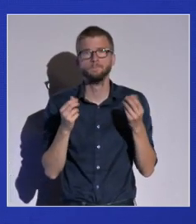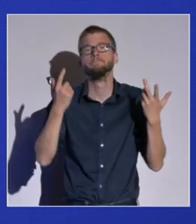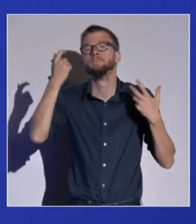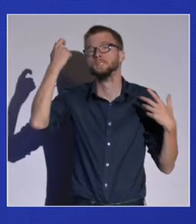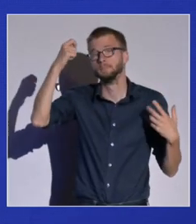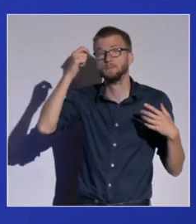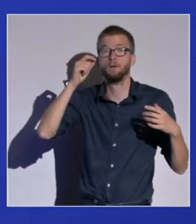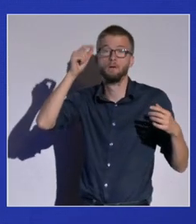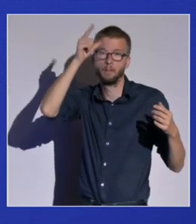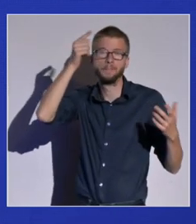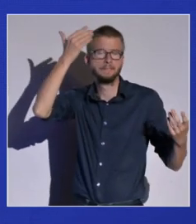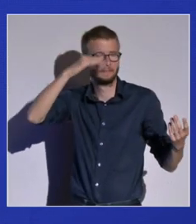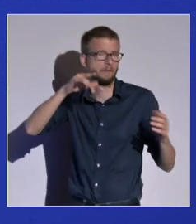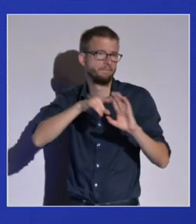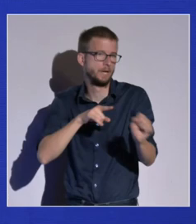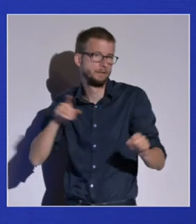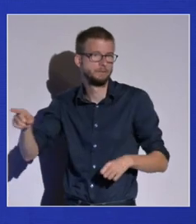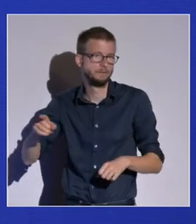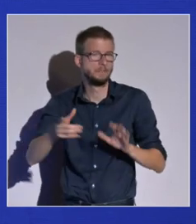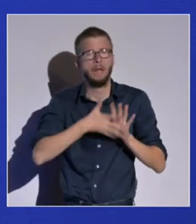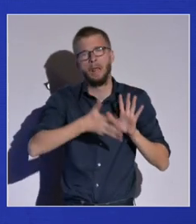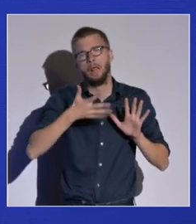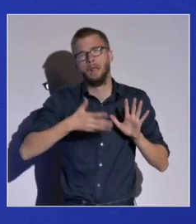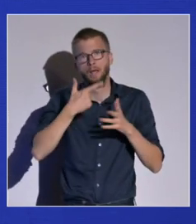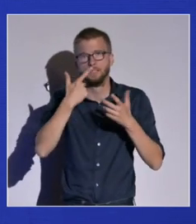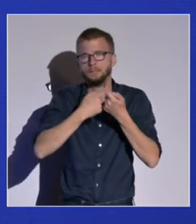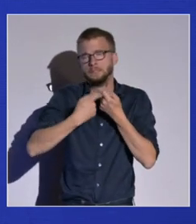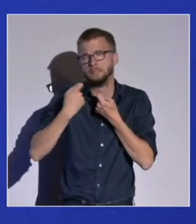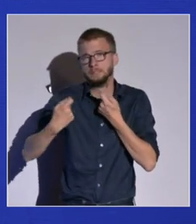de la République sait y faire, il a fait un marathon de 12 heures.